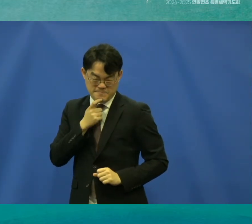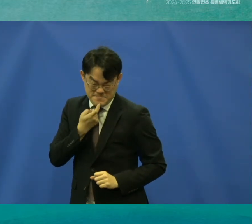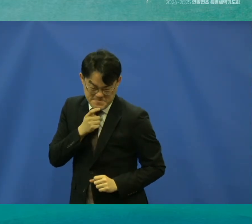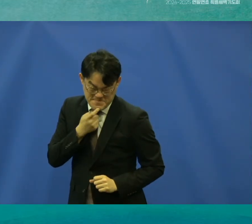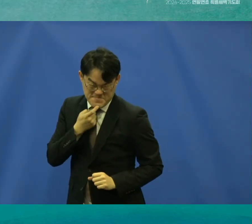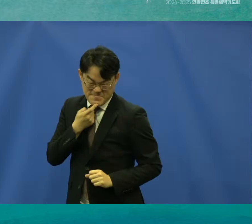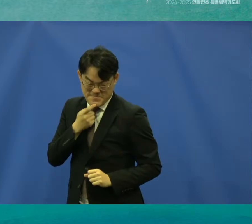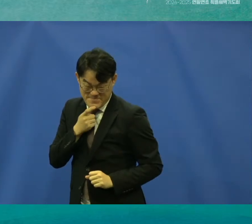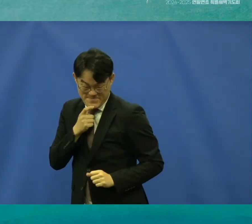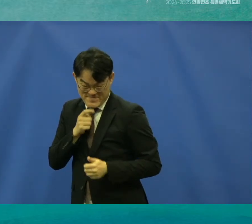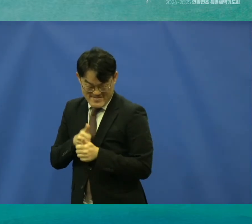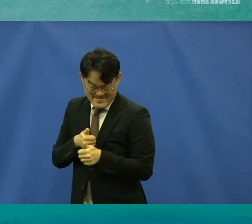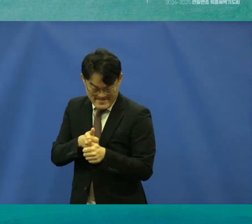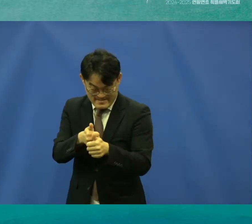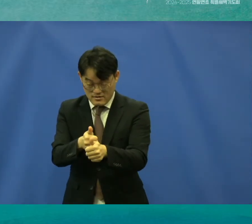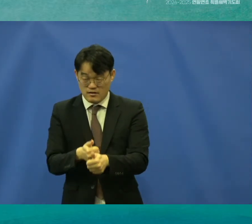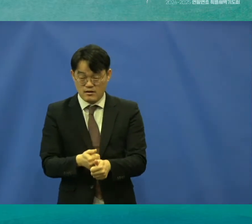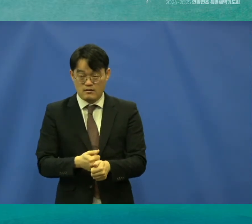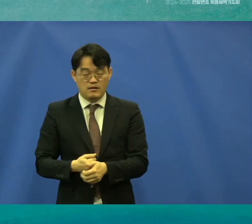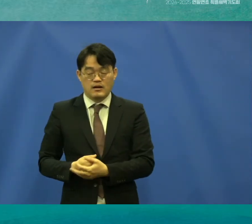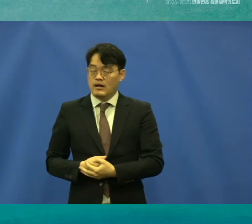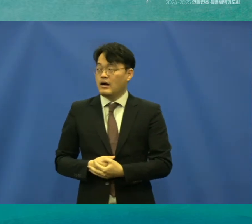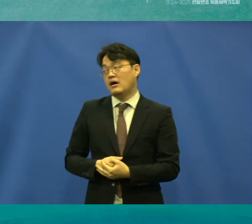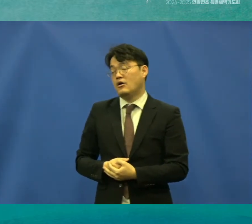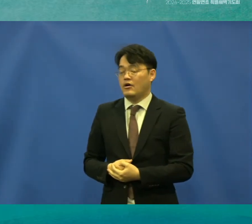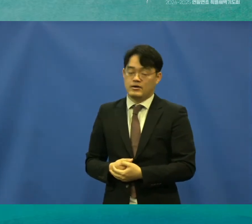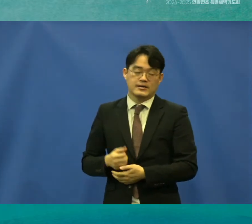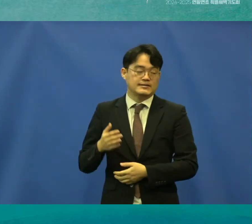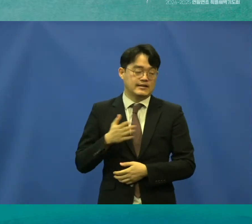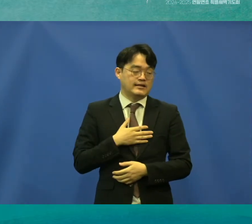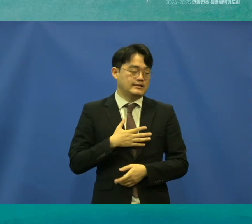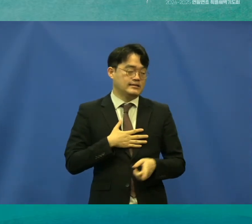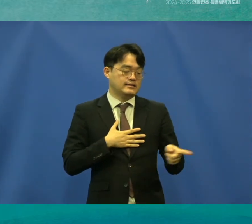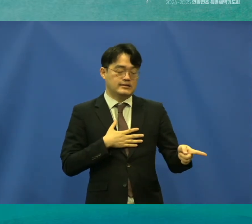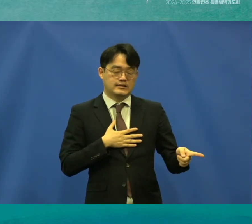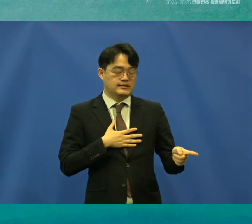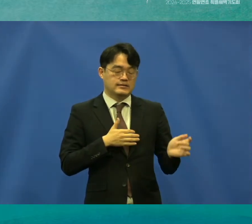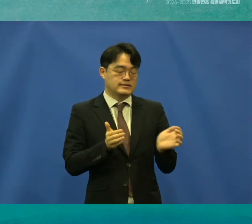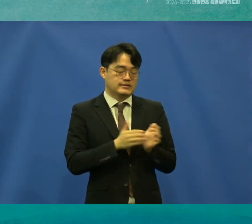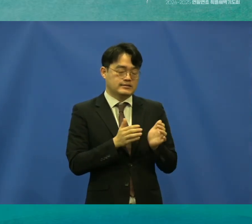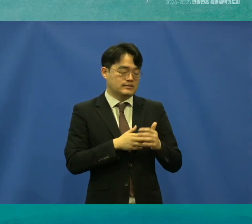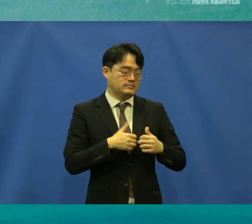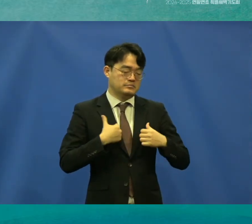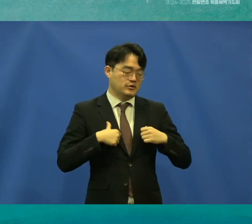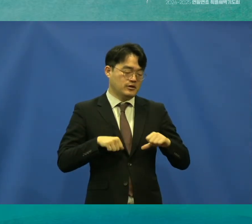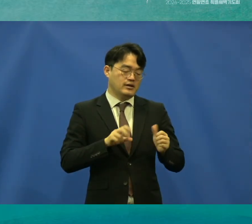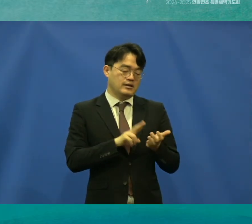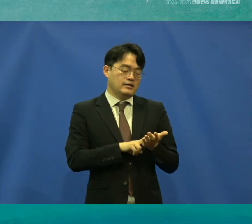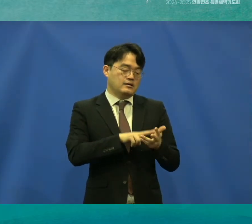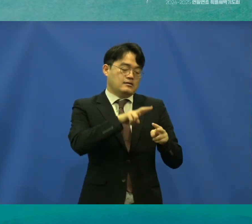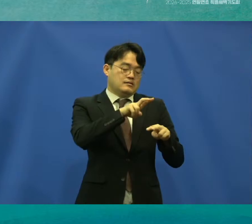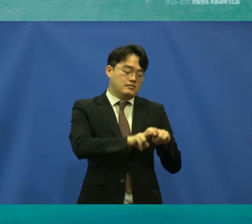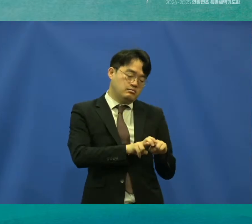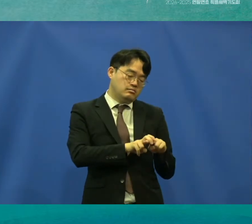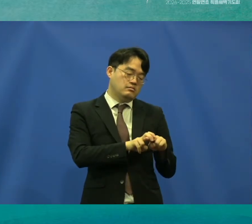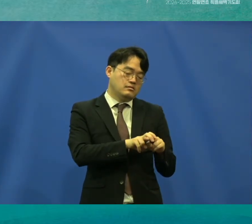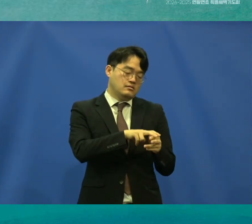나는 여기까지인가 보다 라고 했을 때 하나님은 끝까지 우리를 일으켜 세우셔서 목적지까지 가게 하시는